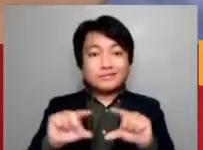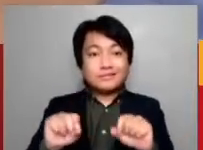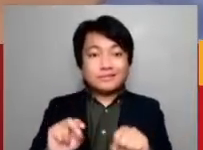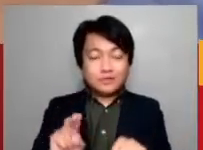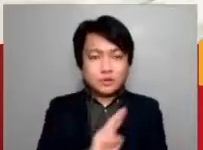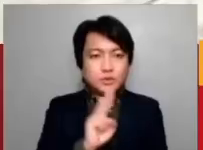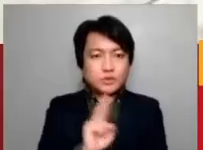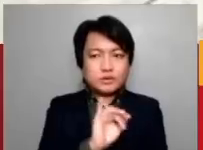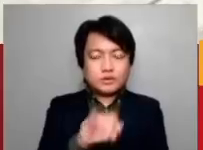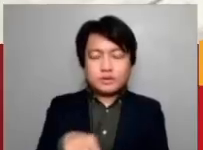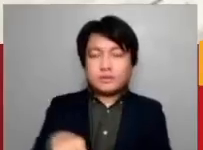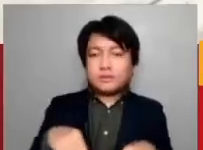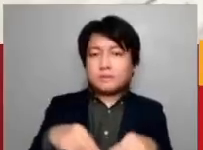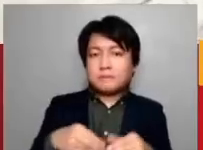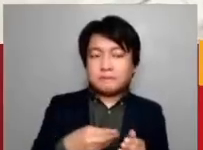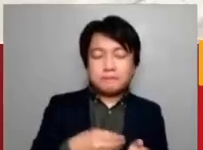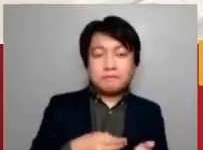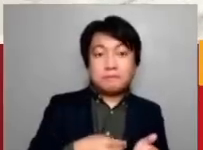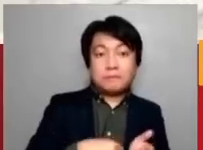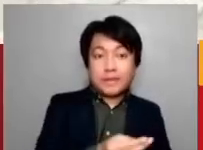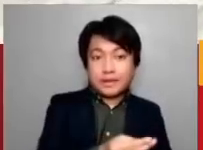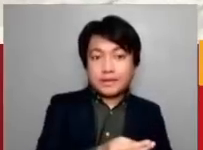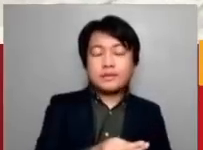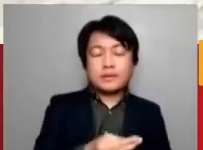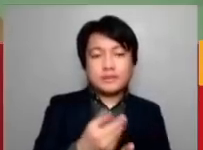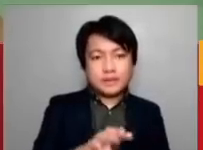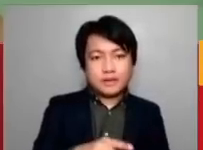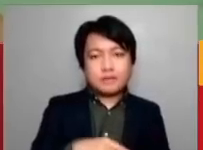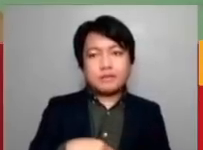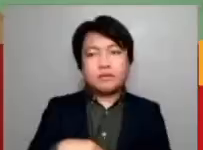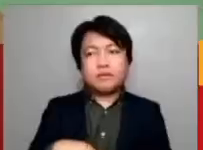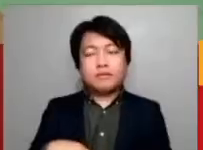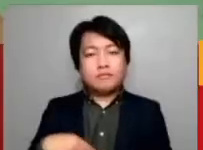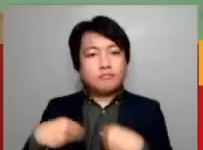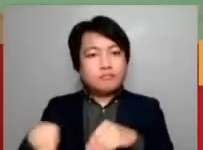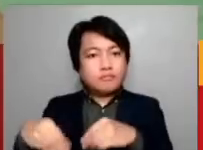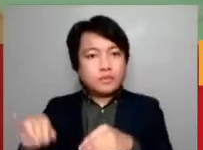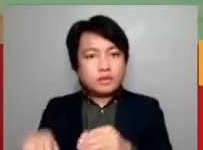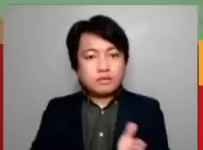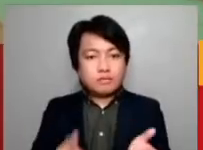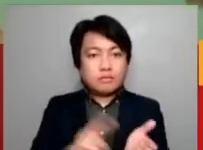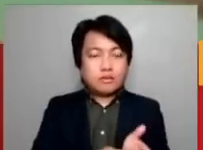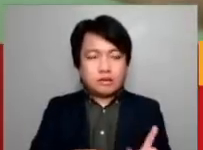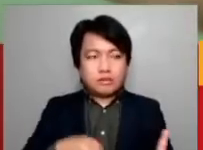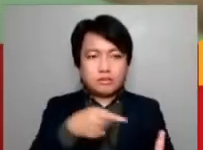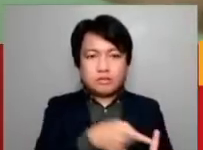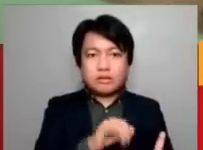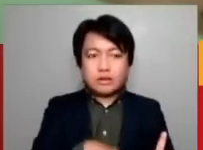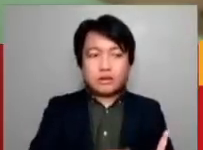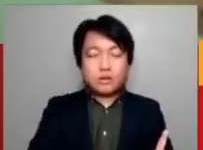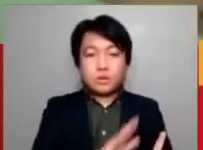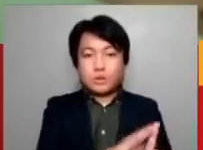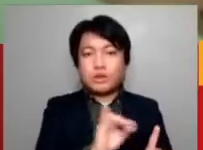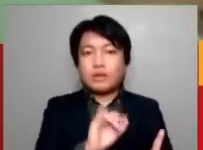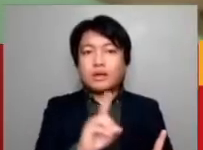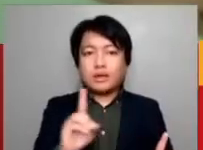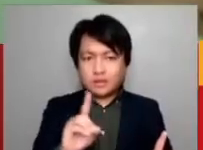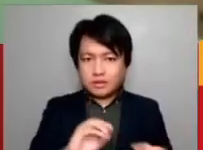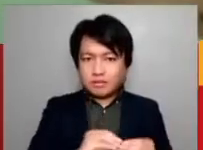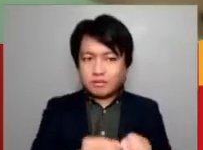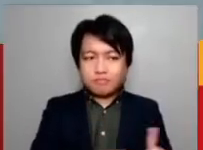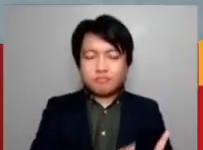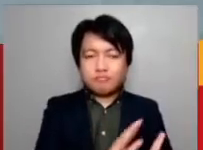bumili, opo, ang matitrace yan sa'yo. Sa kanya, yung nag-register. ID mo yung nakakabit dun SIM card na yan.